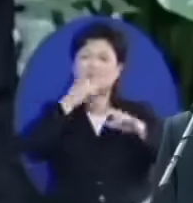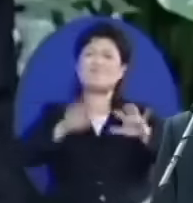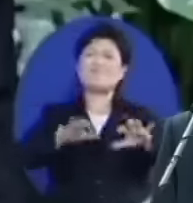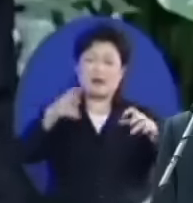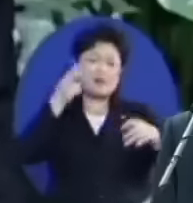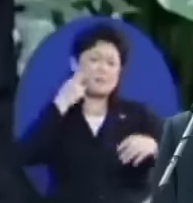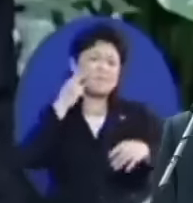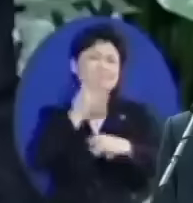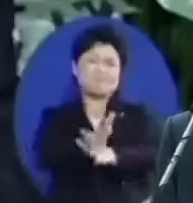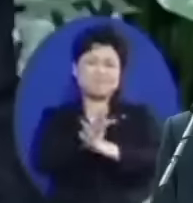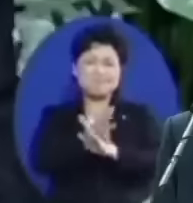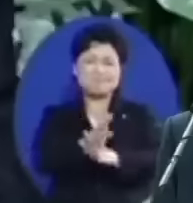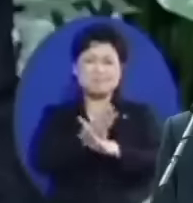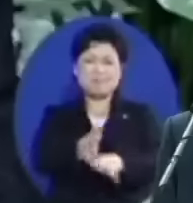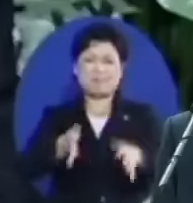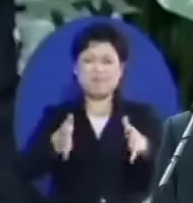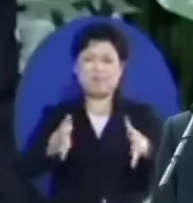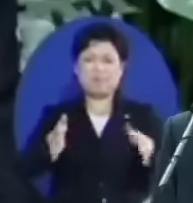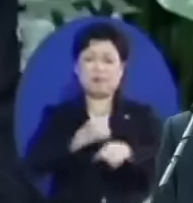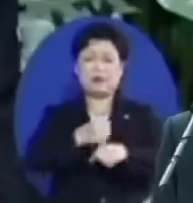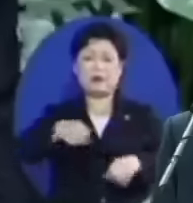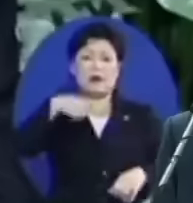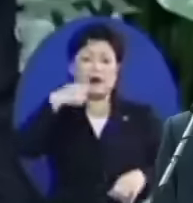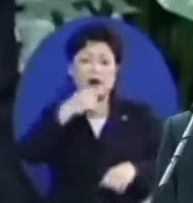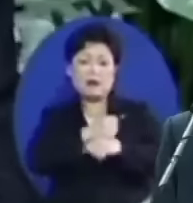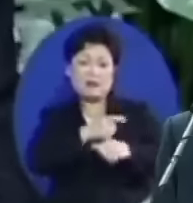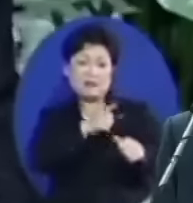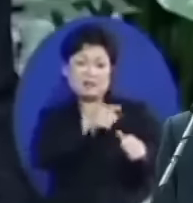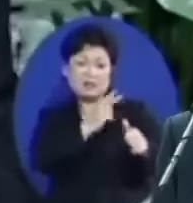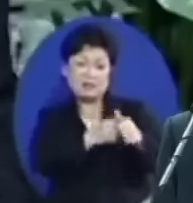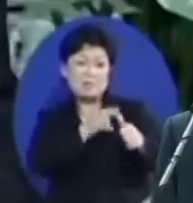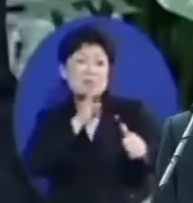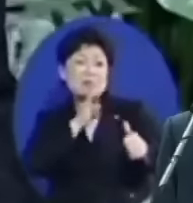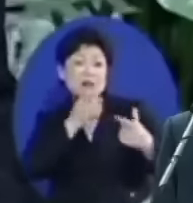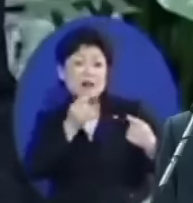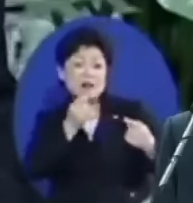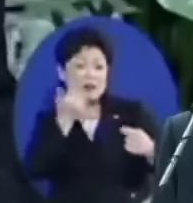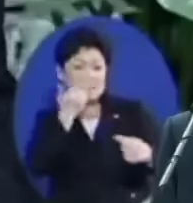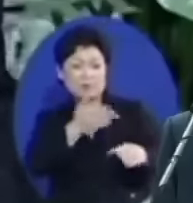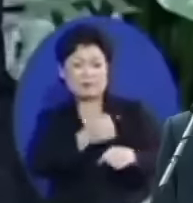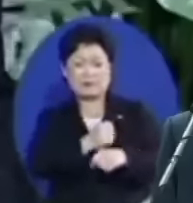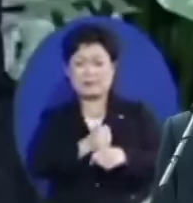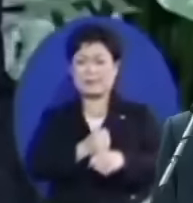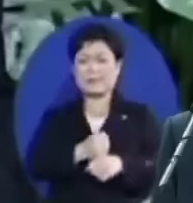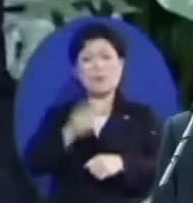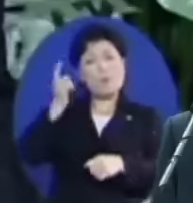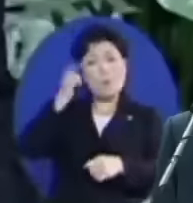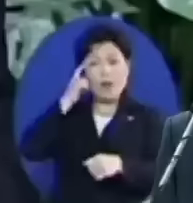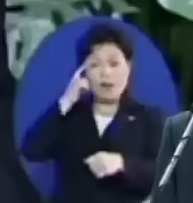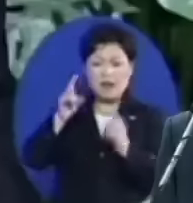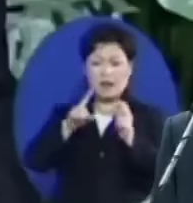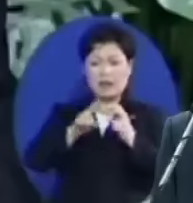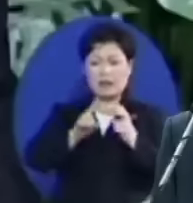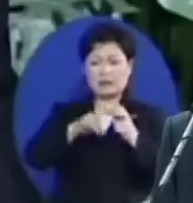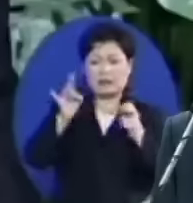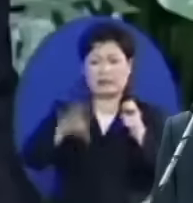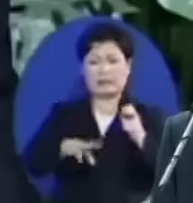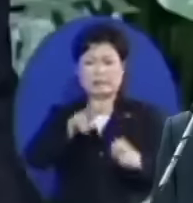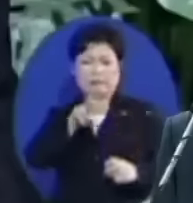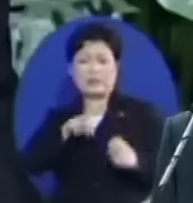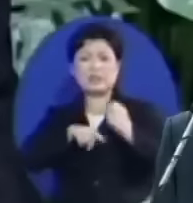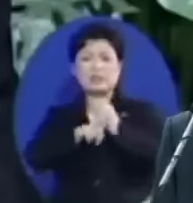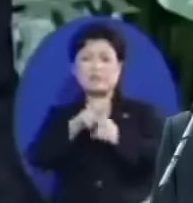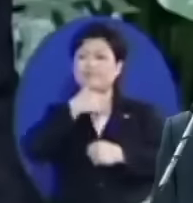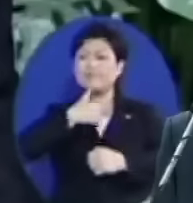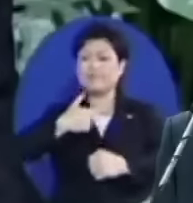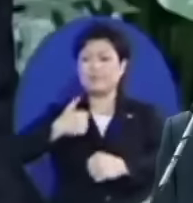농담하고 잡담하고 밥 먹고 이게 네 선생이냐? 그렇게 말했습니다. 그때 왜 세리를 미워했느냐?